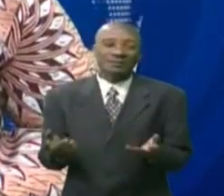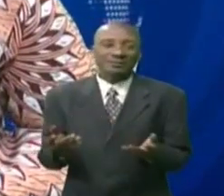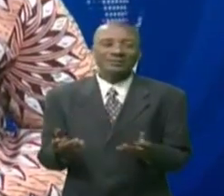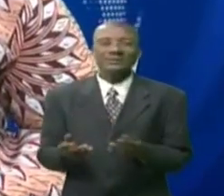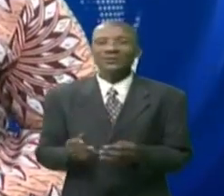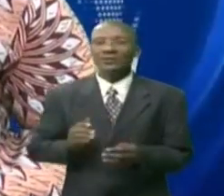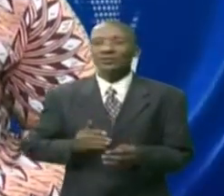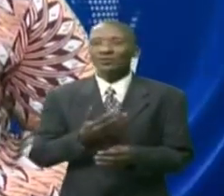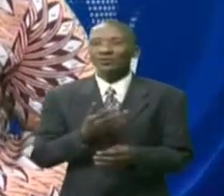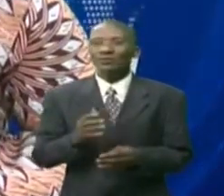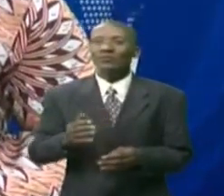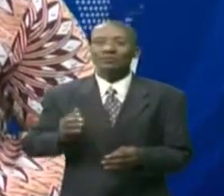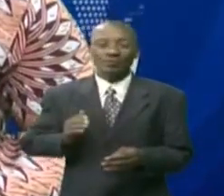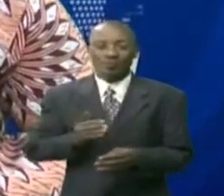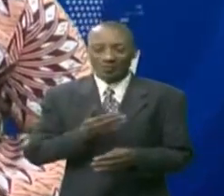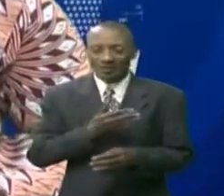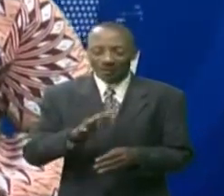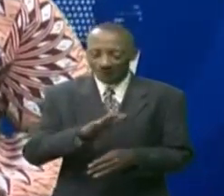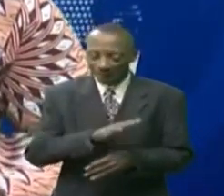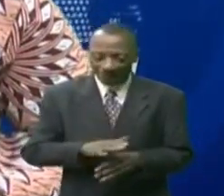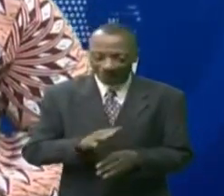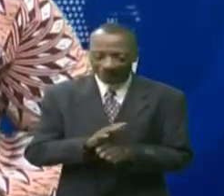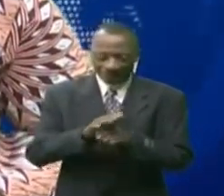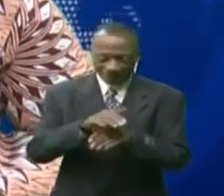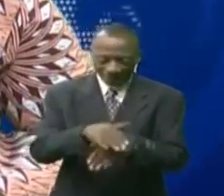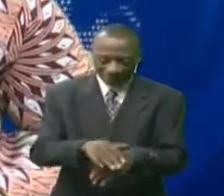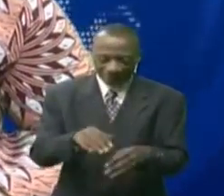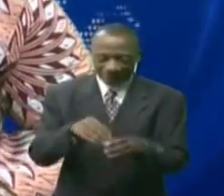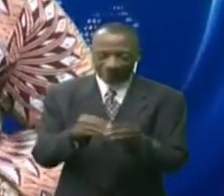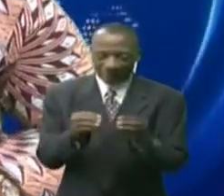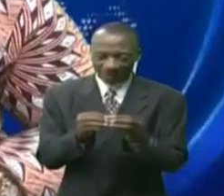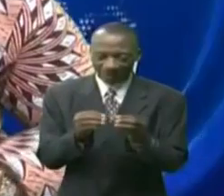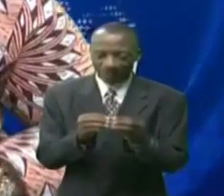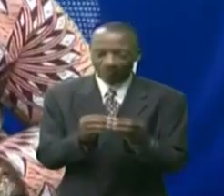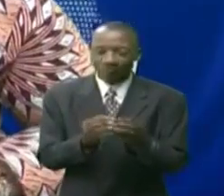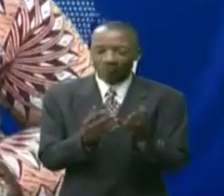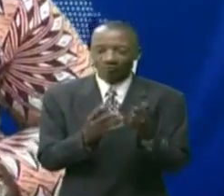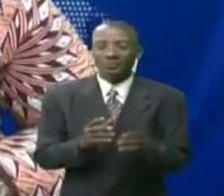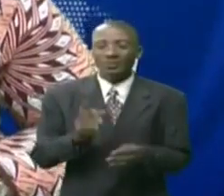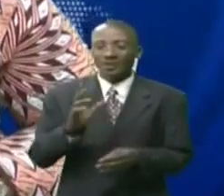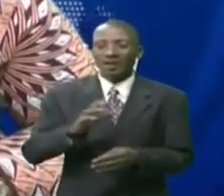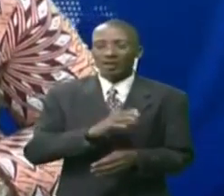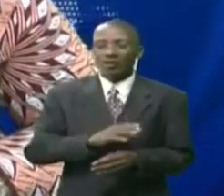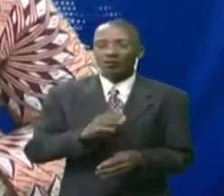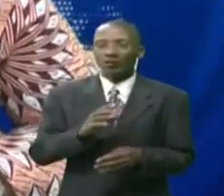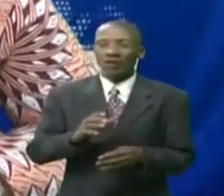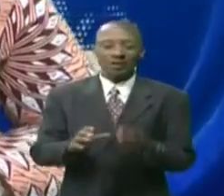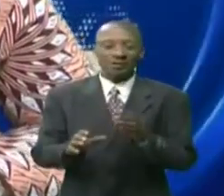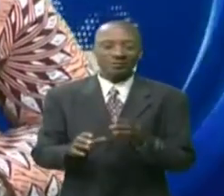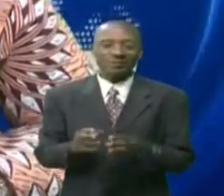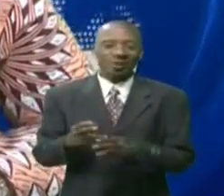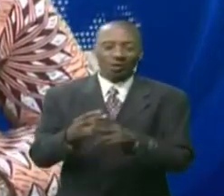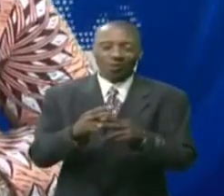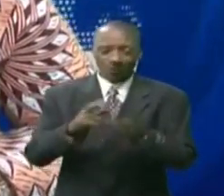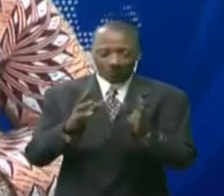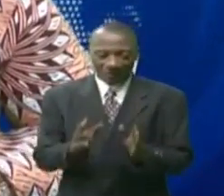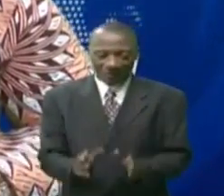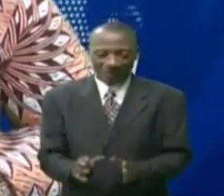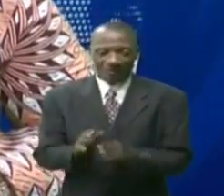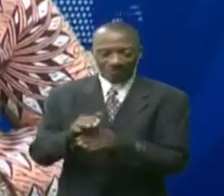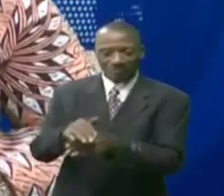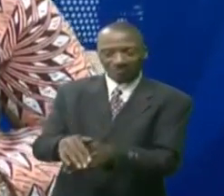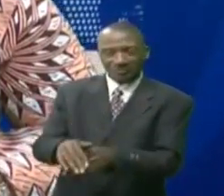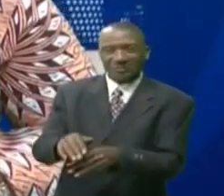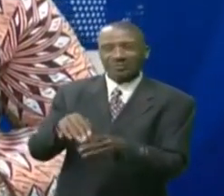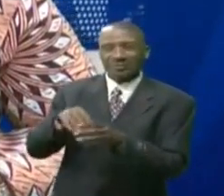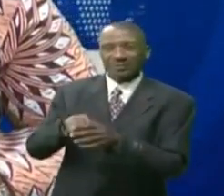produits du manioc et dérivés. Le coordonnateur du Fonds social de la République démocratique du Congo, Philippe Ngwala Malimba, a donné le